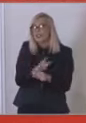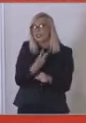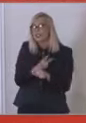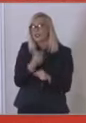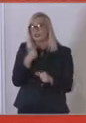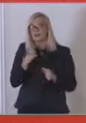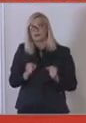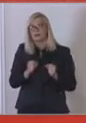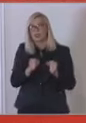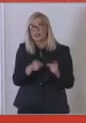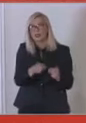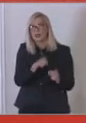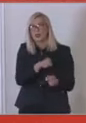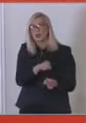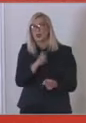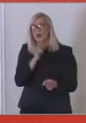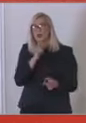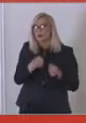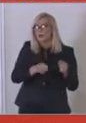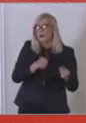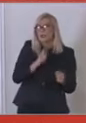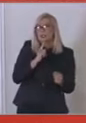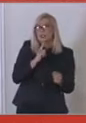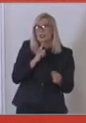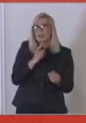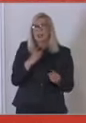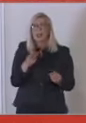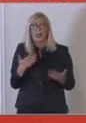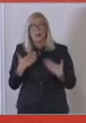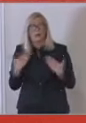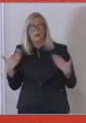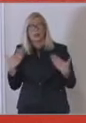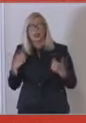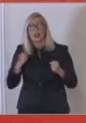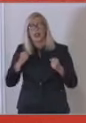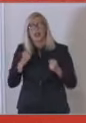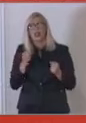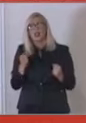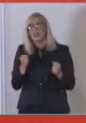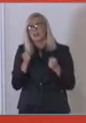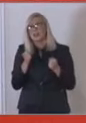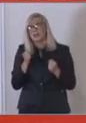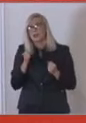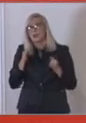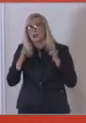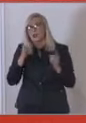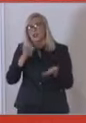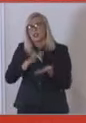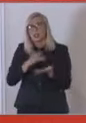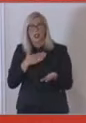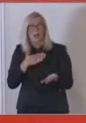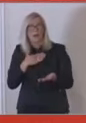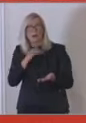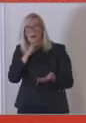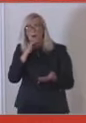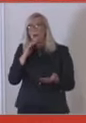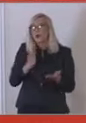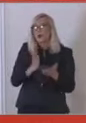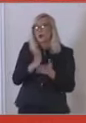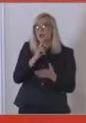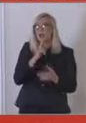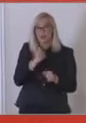përbashkë që të dyja vendet mund që të dërgojmë deri tek investuesit potencial për një qender moderne turistike dimrore, kështu që